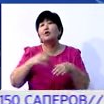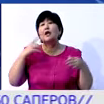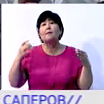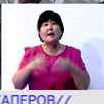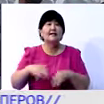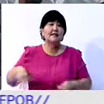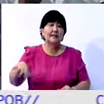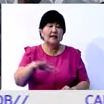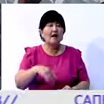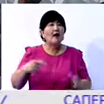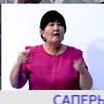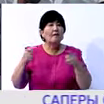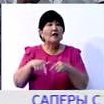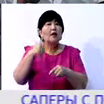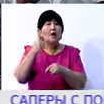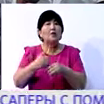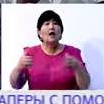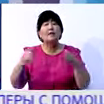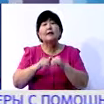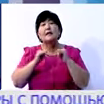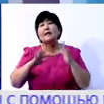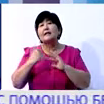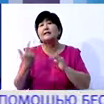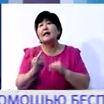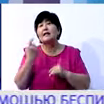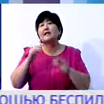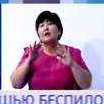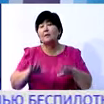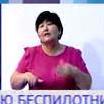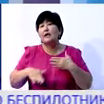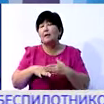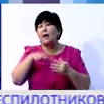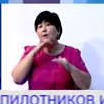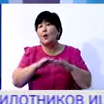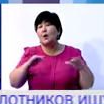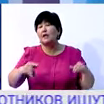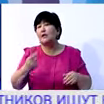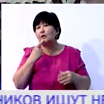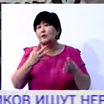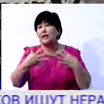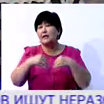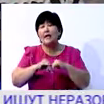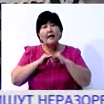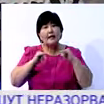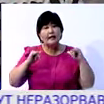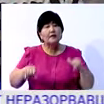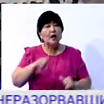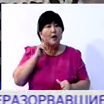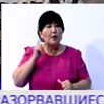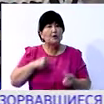страны. Во главе угла партии – развитие сельской местности, поддержка многодетных и малоимущих семей, развитие